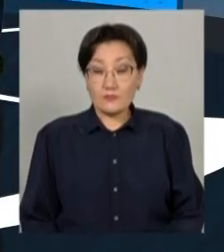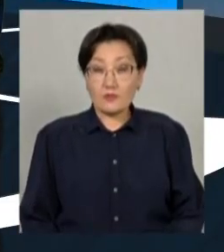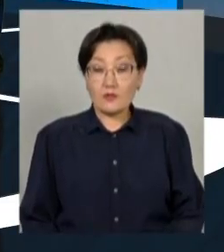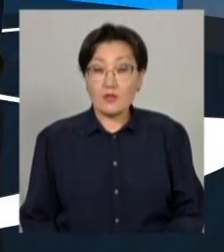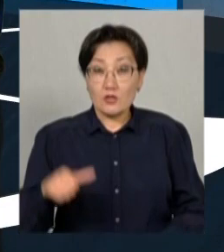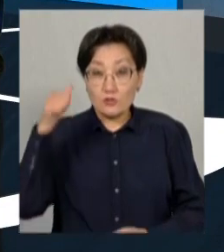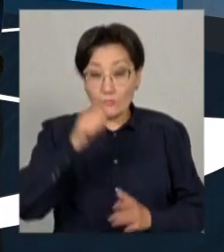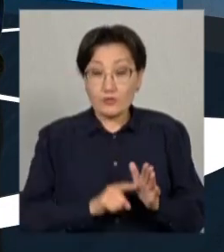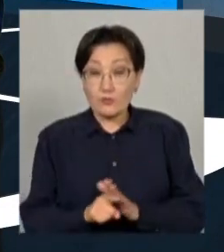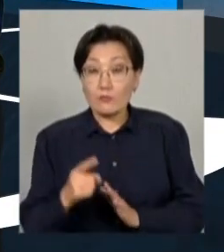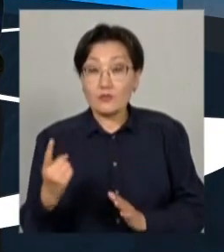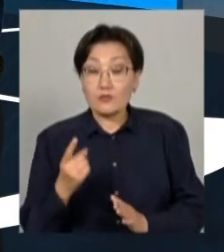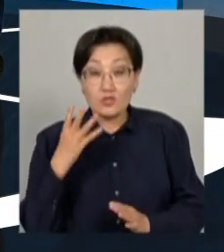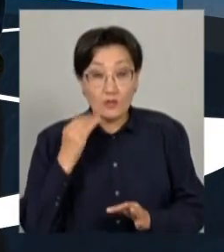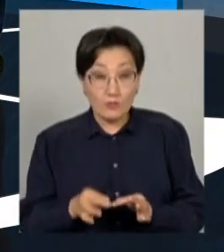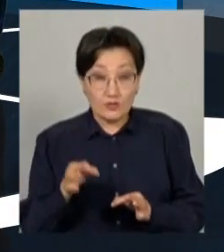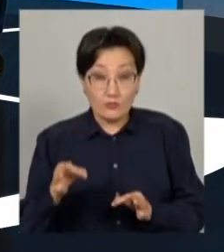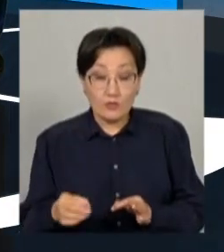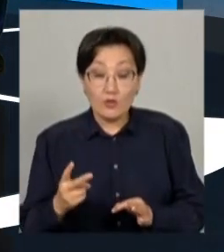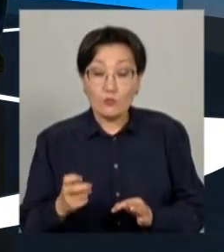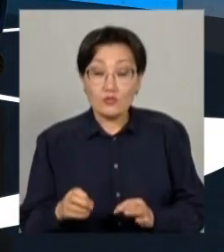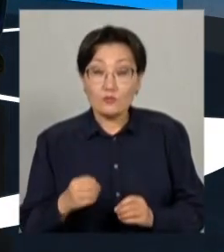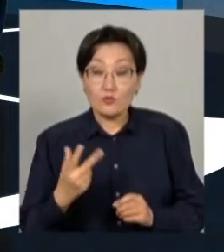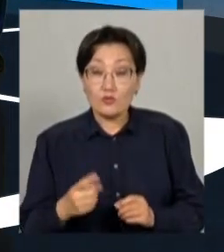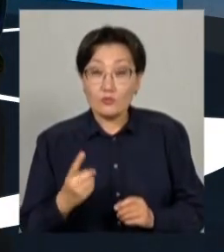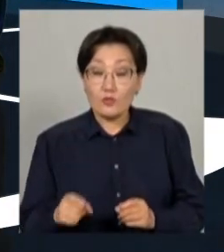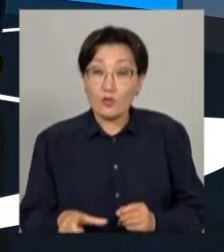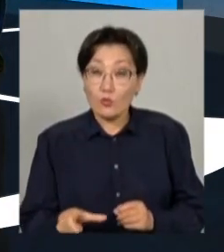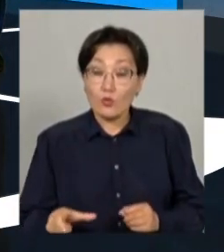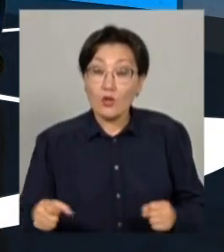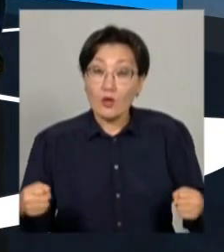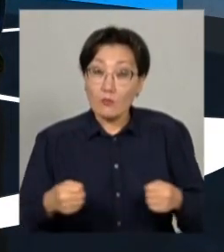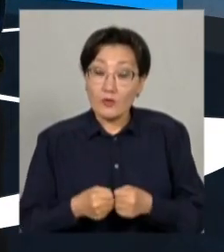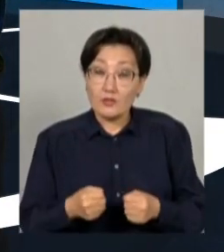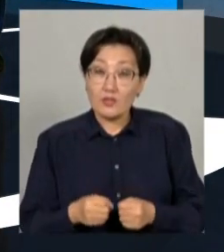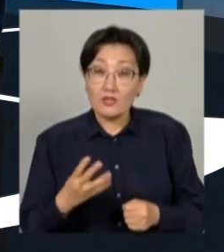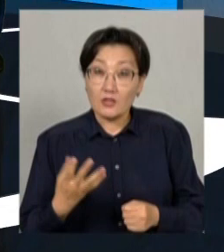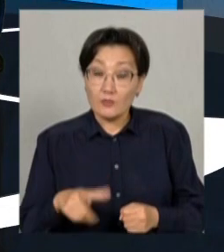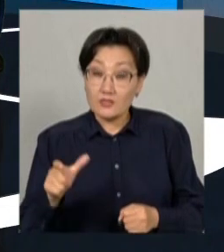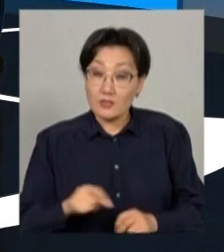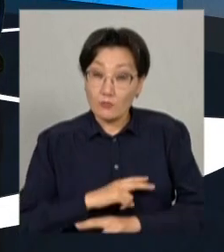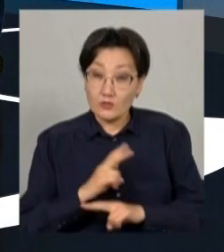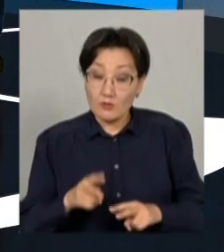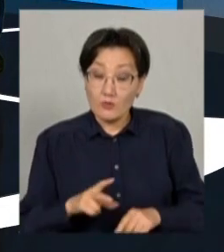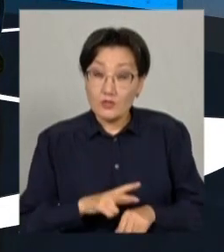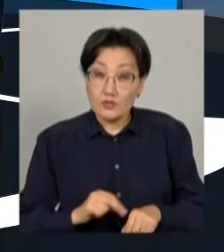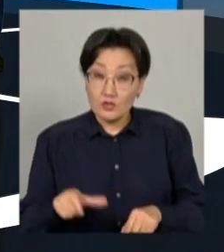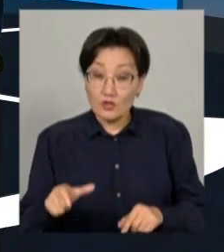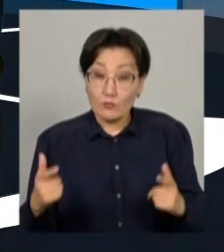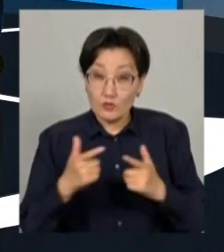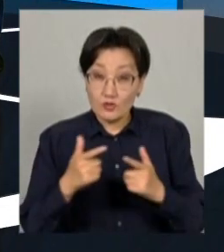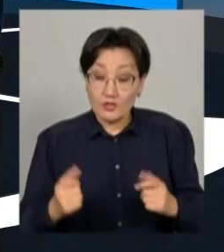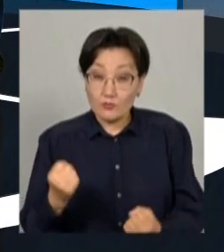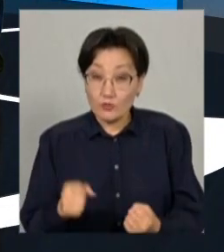Сонымен жыл басынан бері бір ғана Алматы облысында 231 көлік апатынан 45 адам қаза тапқан. Полицейлердің